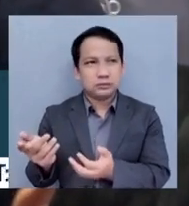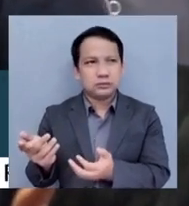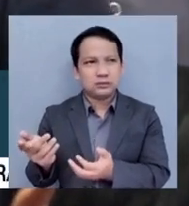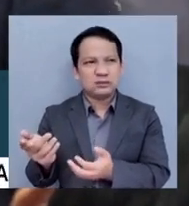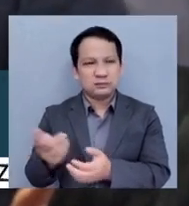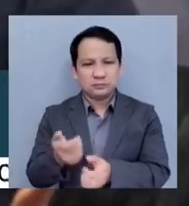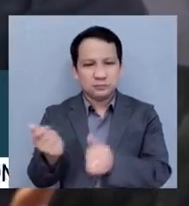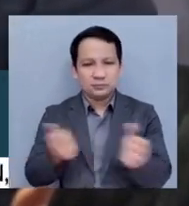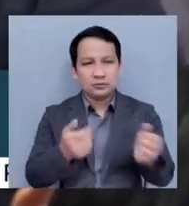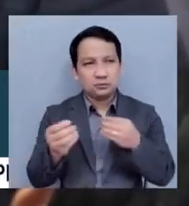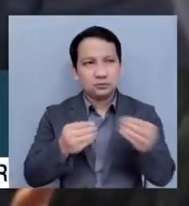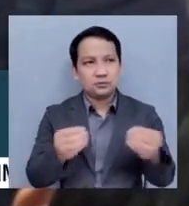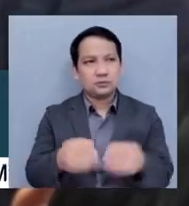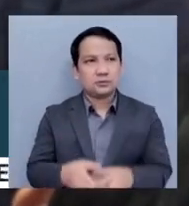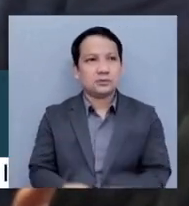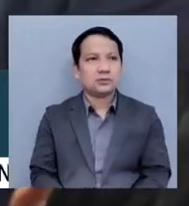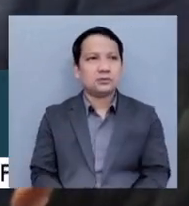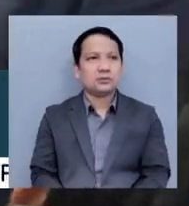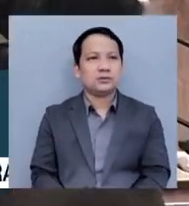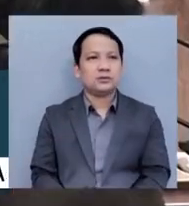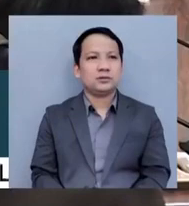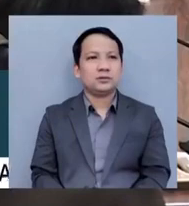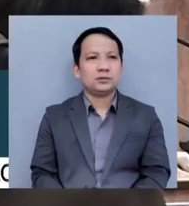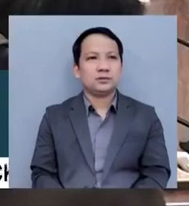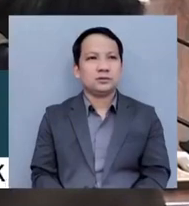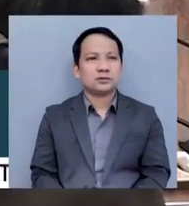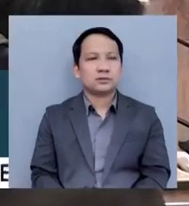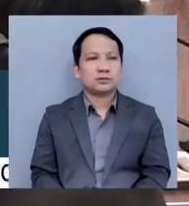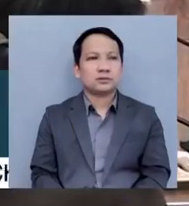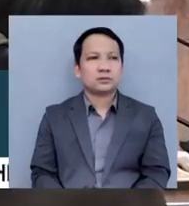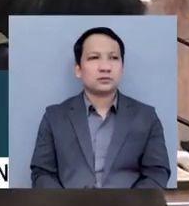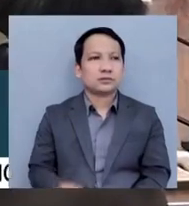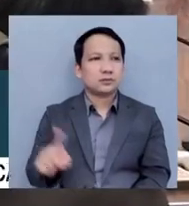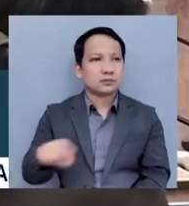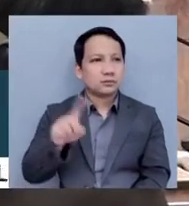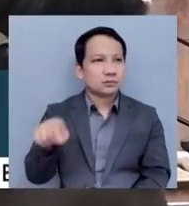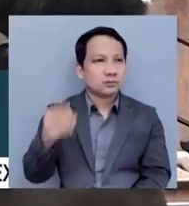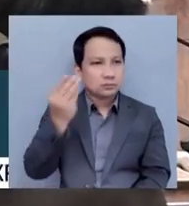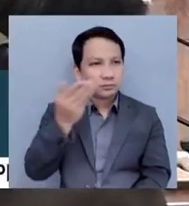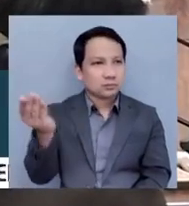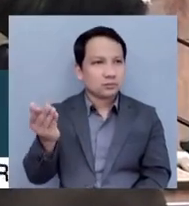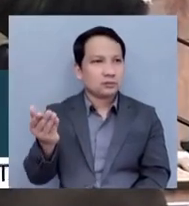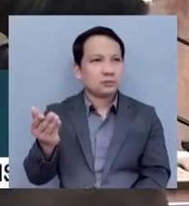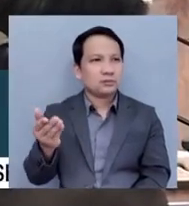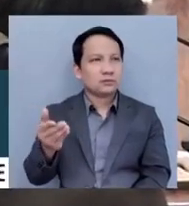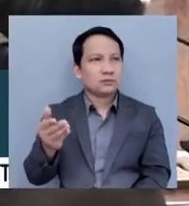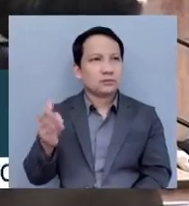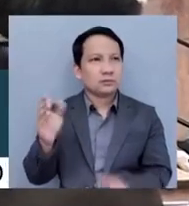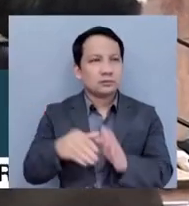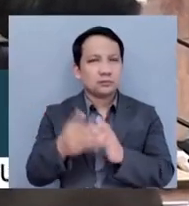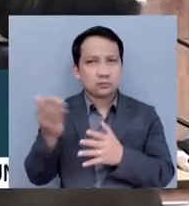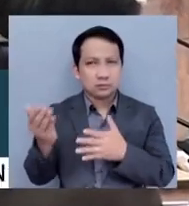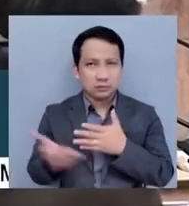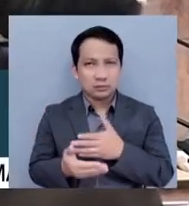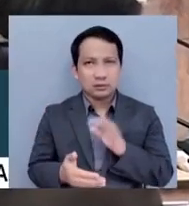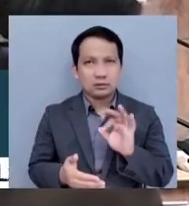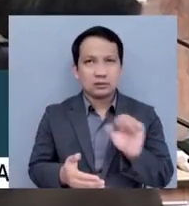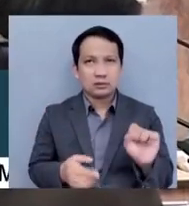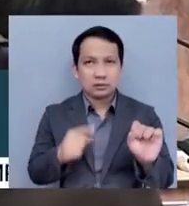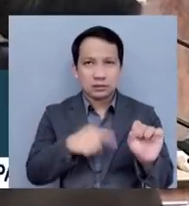it's a follow-up operation. Mm. No, tinanong ko ngayon kwan eh, ano pa yung crime na final nyo